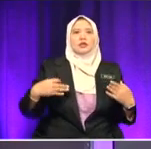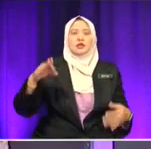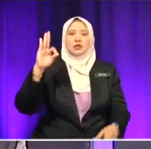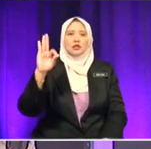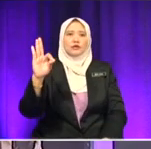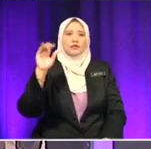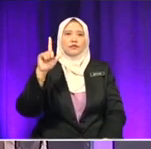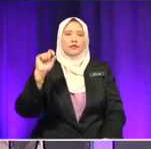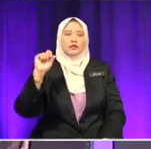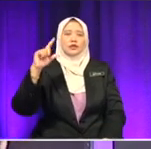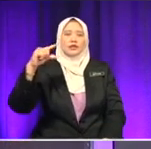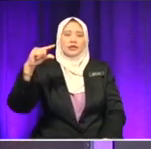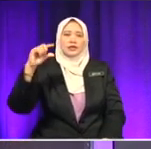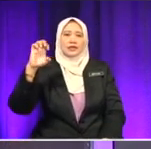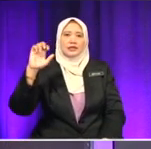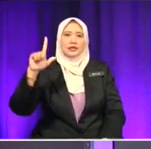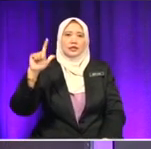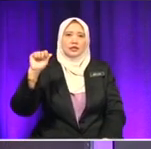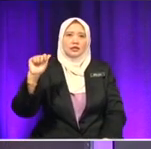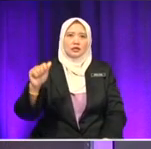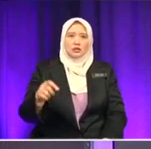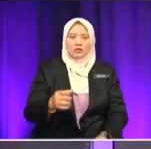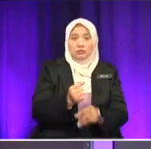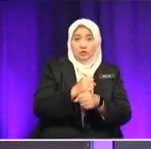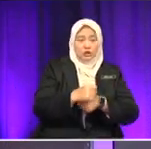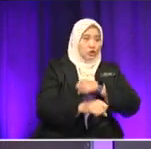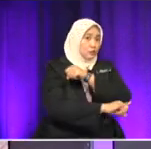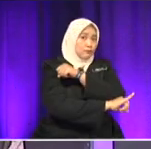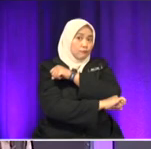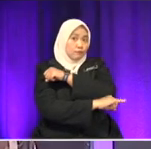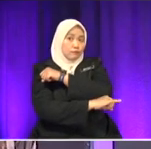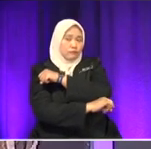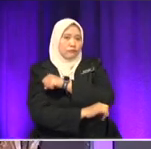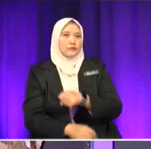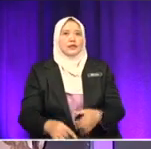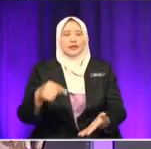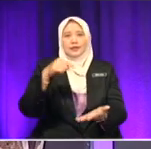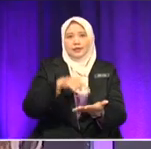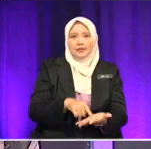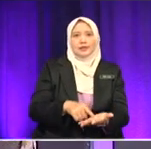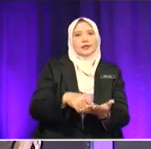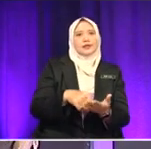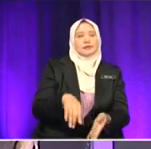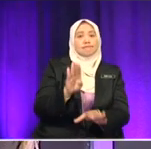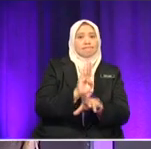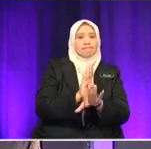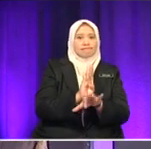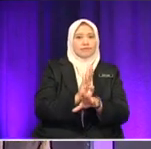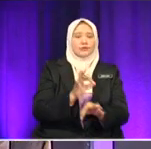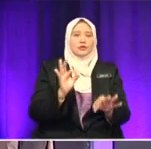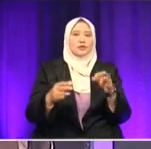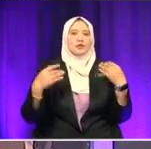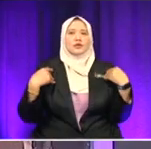kata ekong lah, macam ekong tu. Betul, yang kat belakang tu. Nampak ada ekong tu, maksudnya ia adalah bakteria. Okey, mari kita lihat